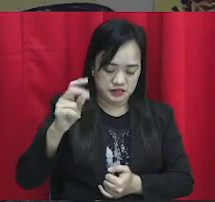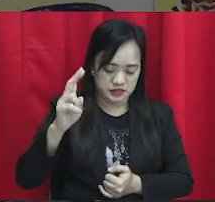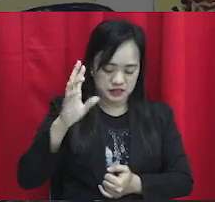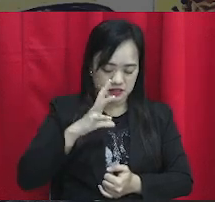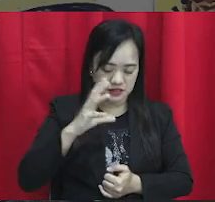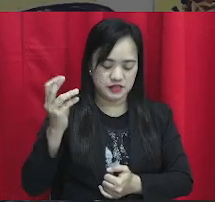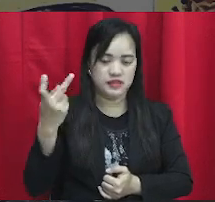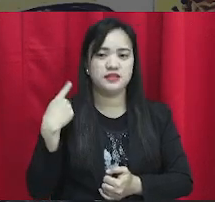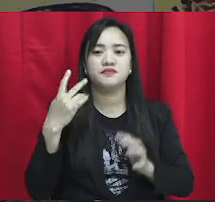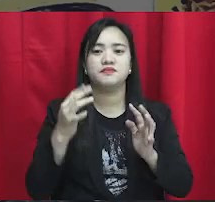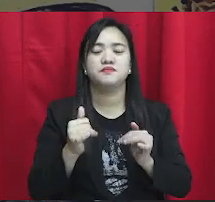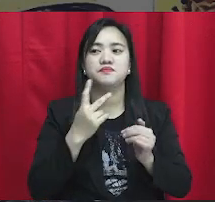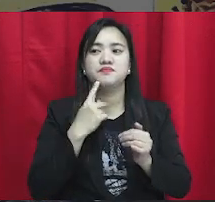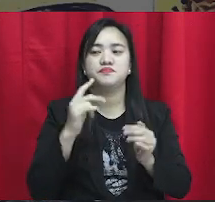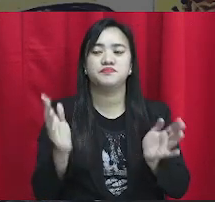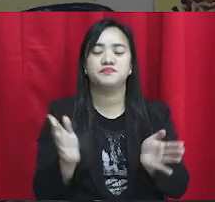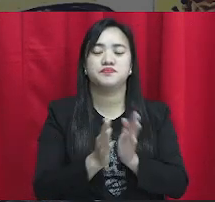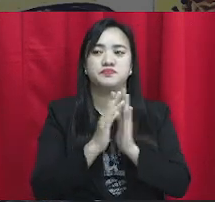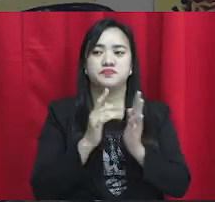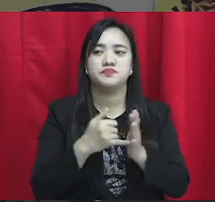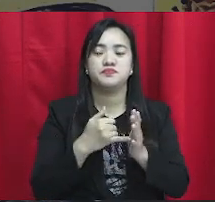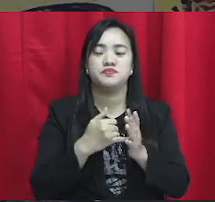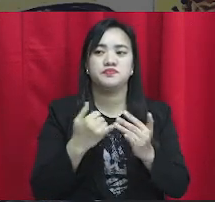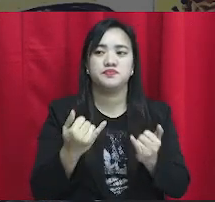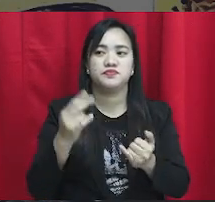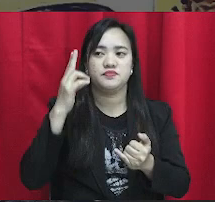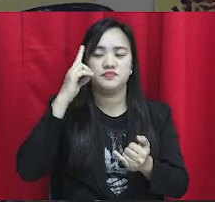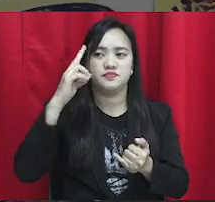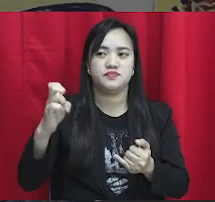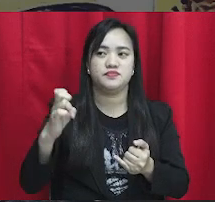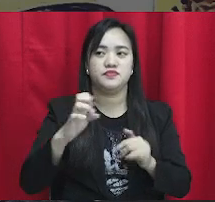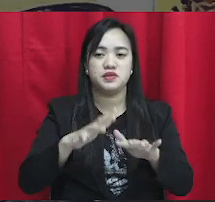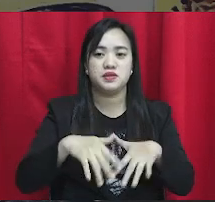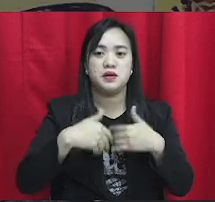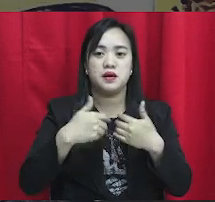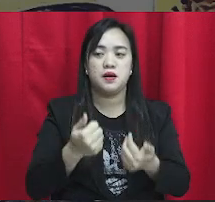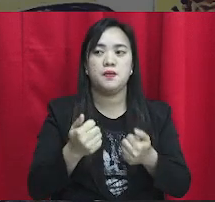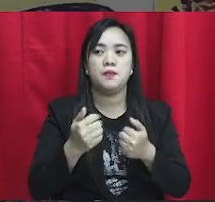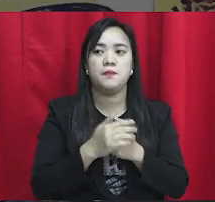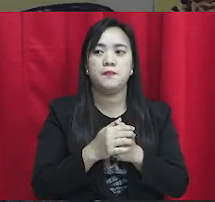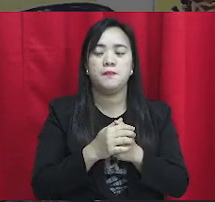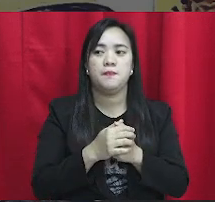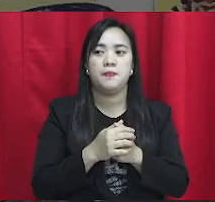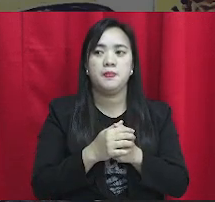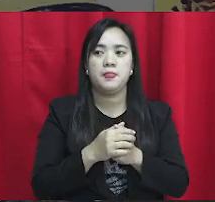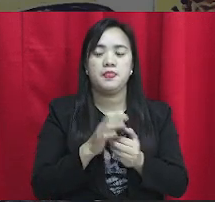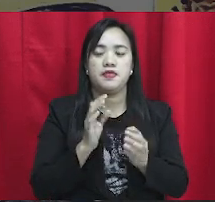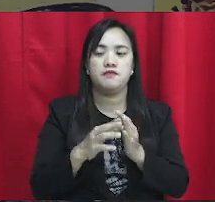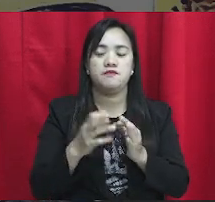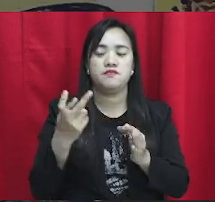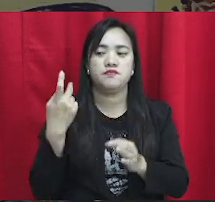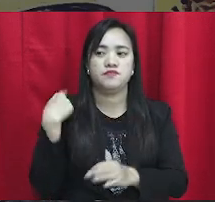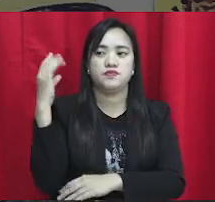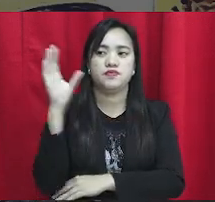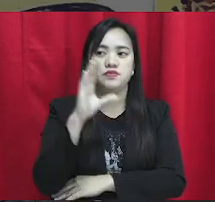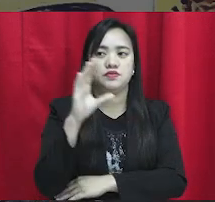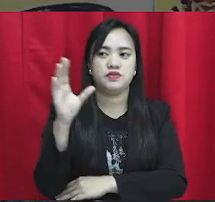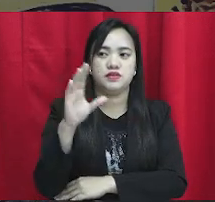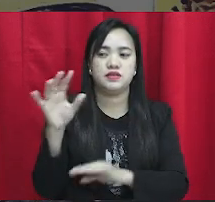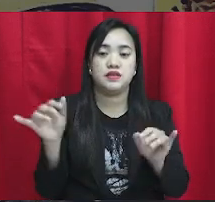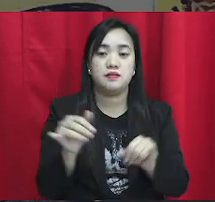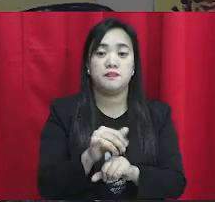At baka may gusto kayo tanong kay nanay, ma'am. Hello, Nay. Paano ninyo? Hello po. Kapag Pasko po ba, may karindirya pa rin